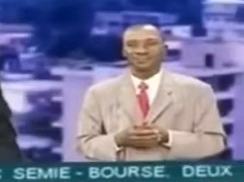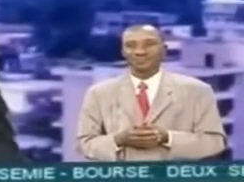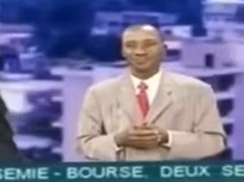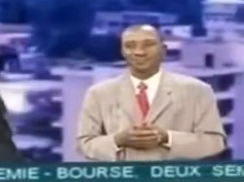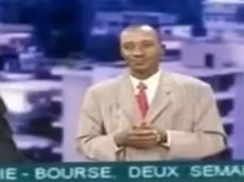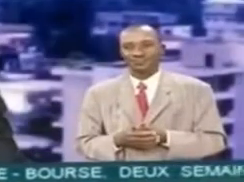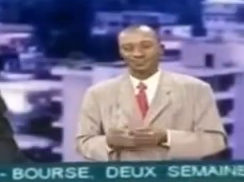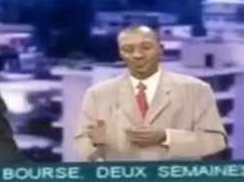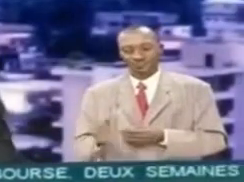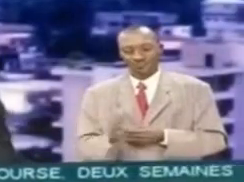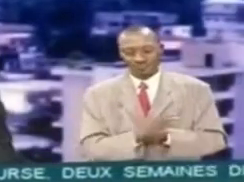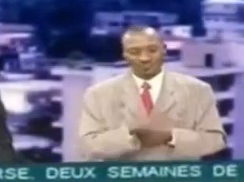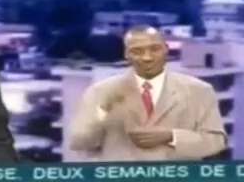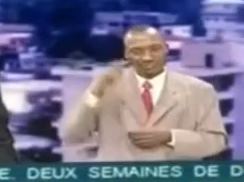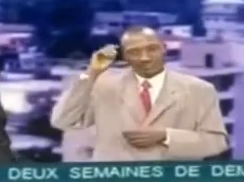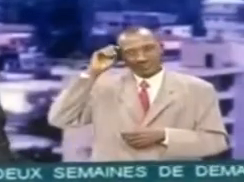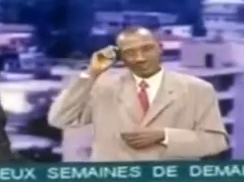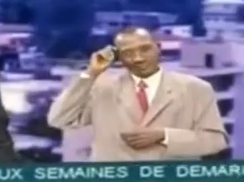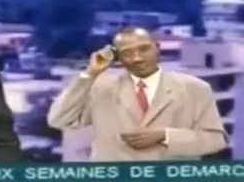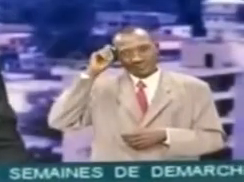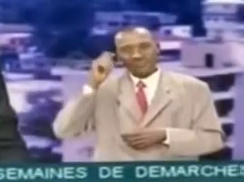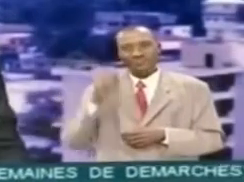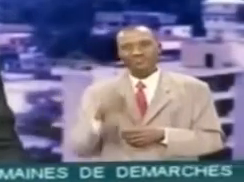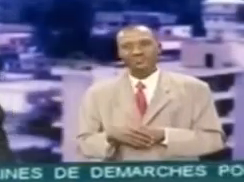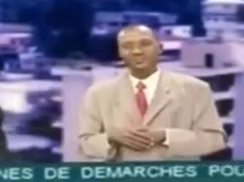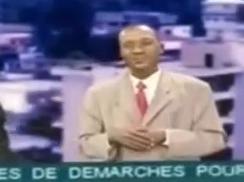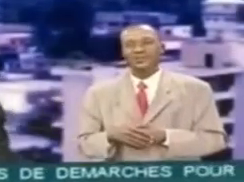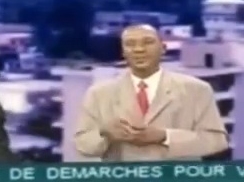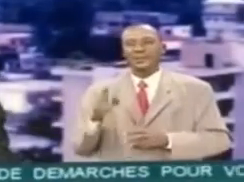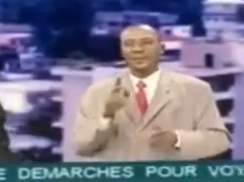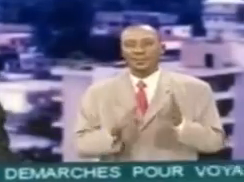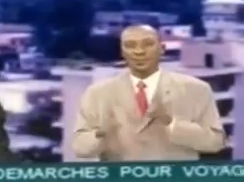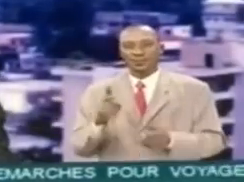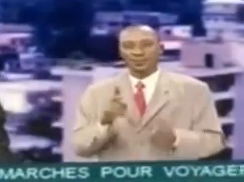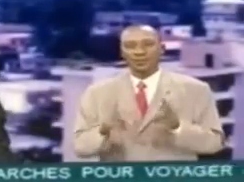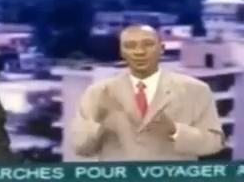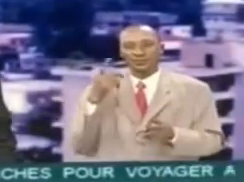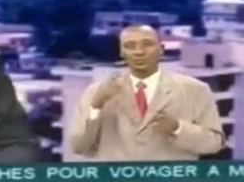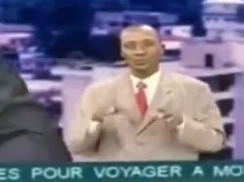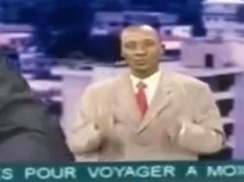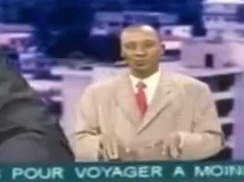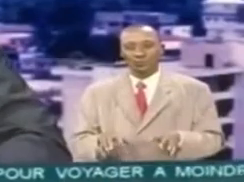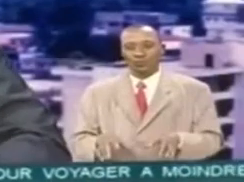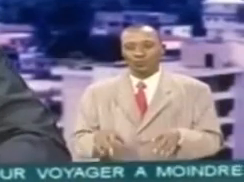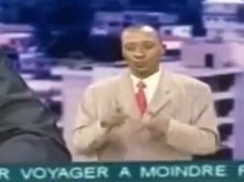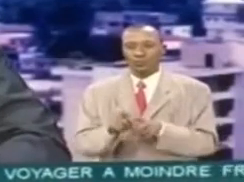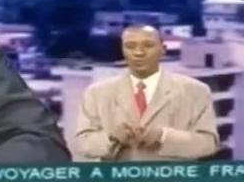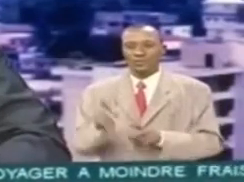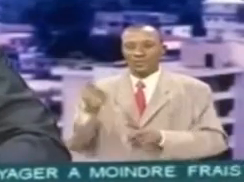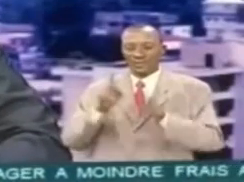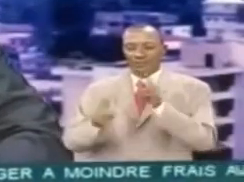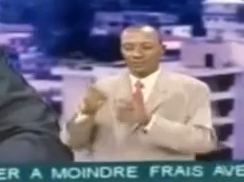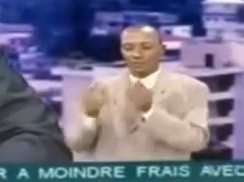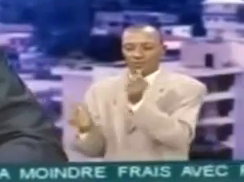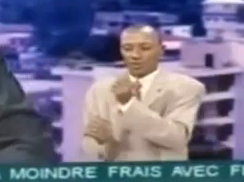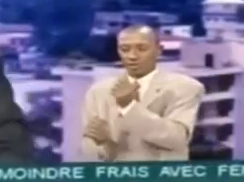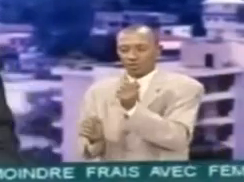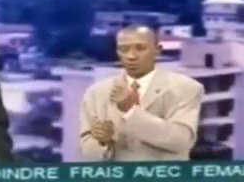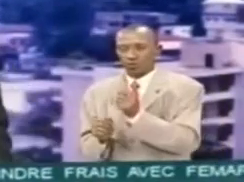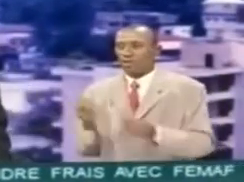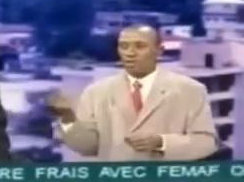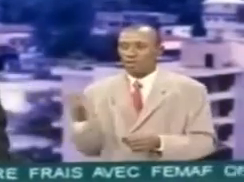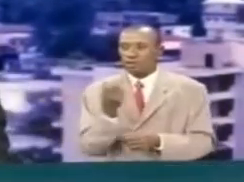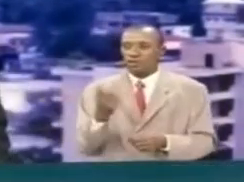Et nous le disions en titre de ce journal que les populations de la RDC et celles de la République sœur d'Angola sont condamnées à